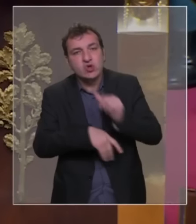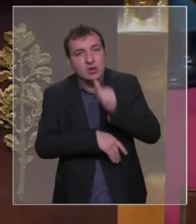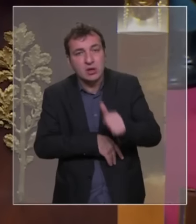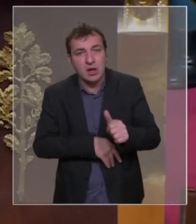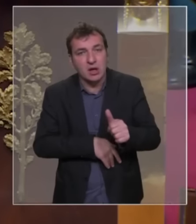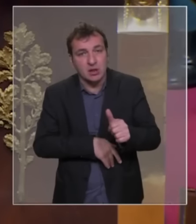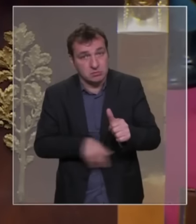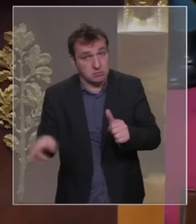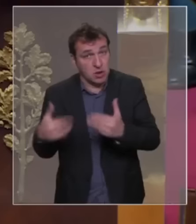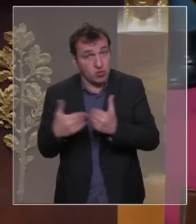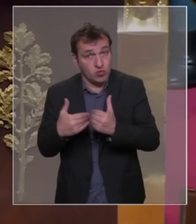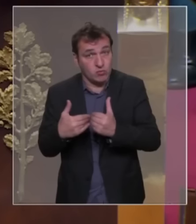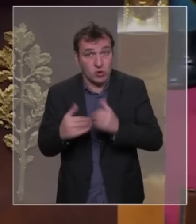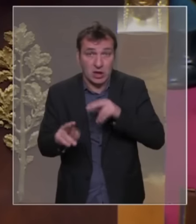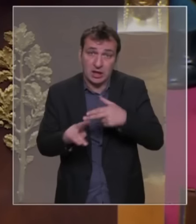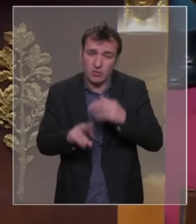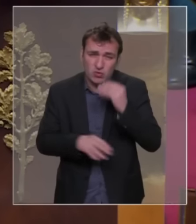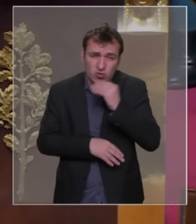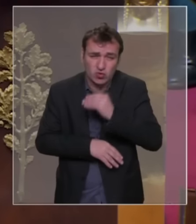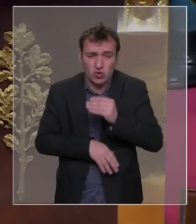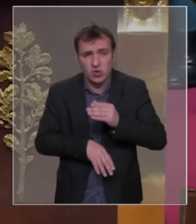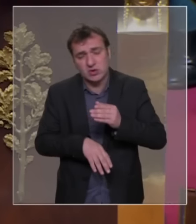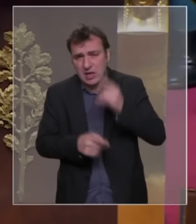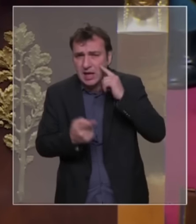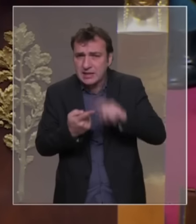urgentes à quelques grandes questions.